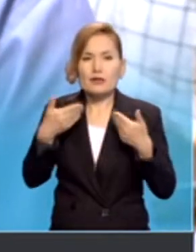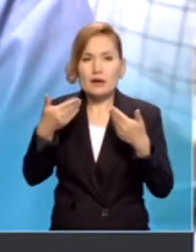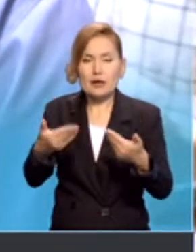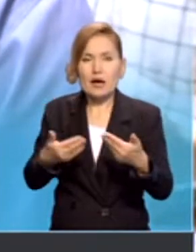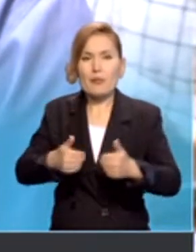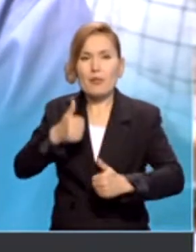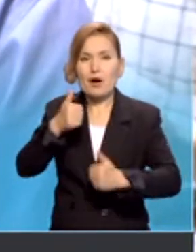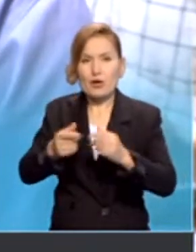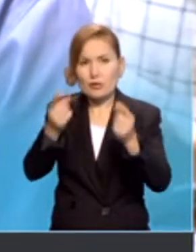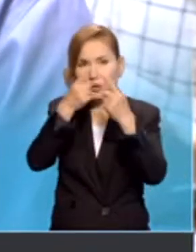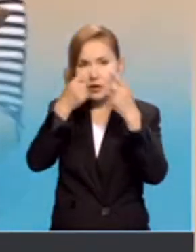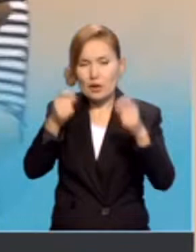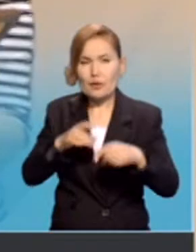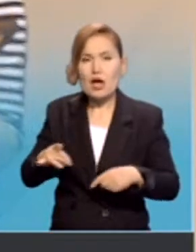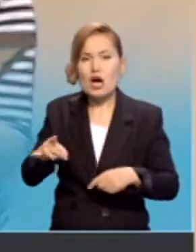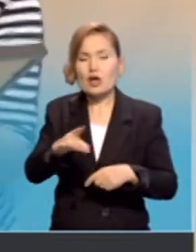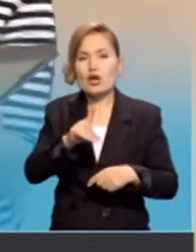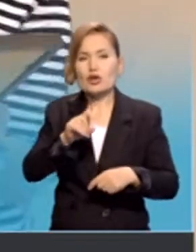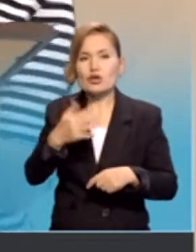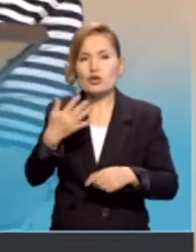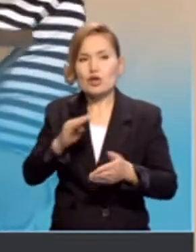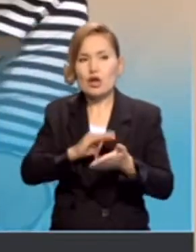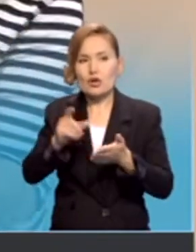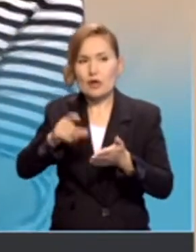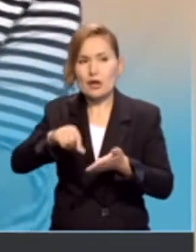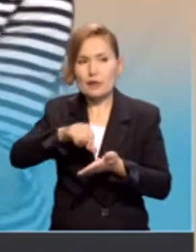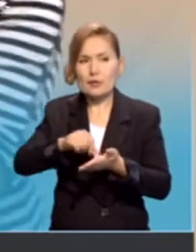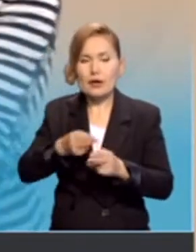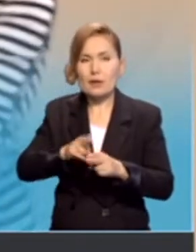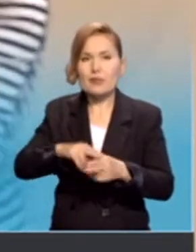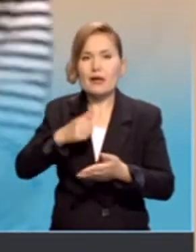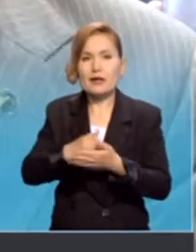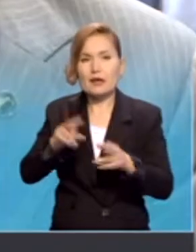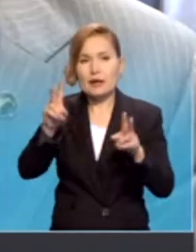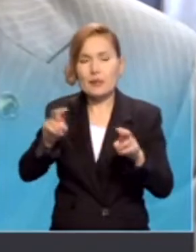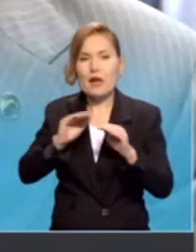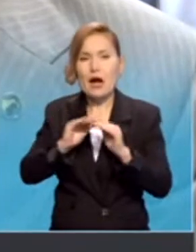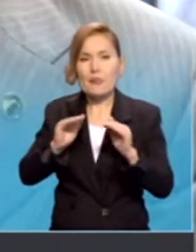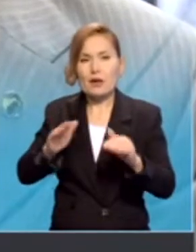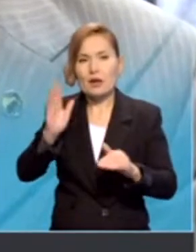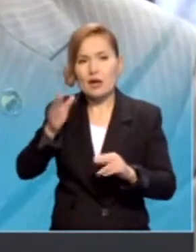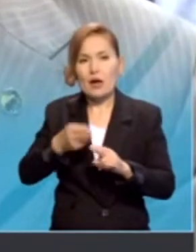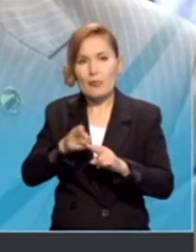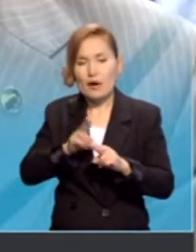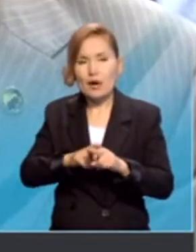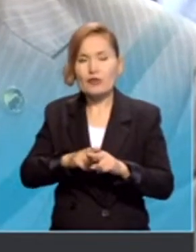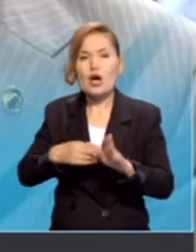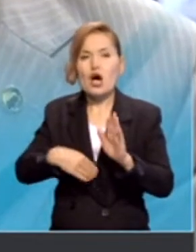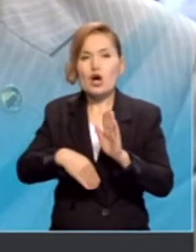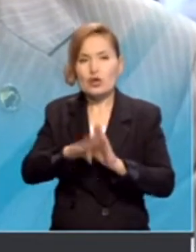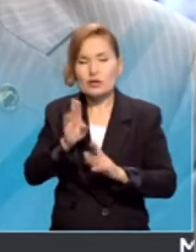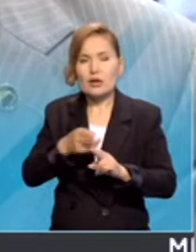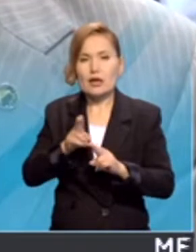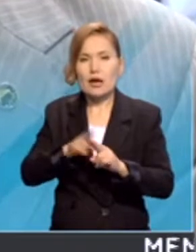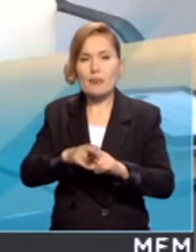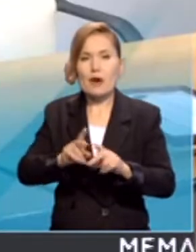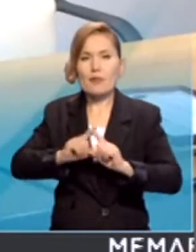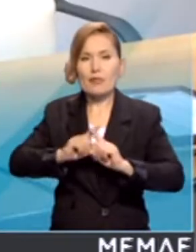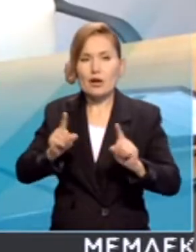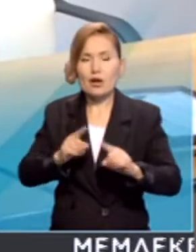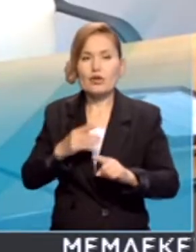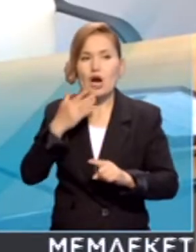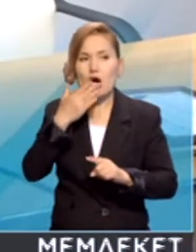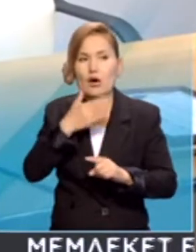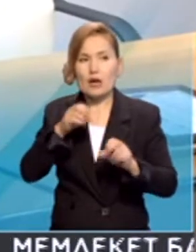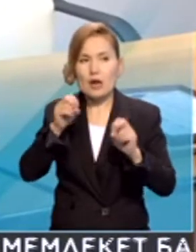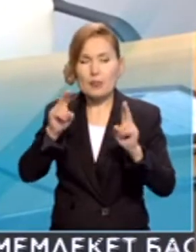Оған республика бойынша 150-ден астам журналист қатысқан. Негізгі тақырып балалар болашағы. Соның ішінде үздік деп танылған бірегей жүлде